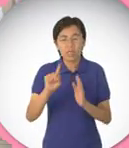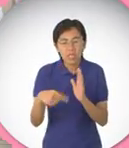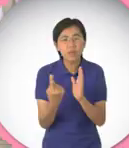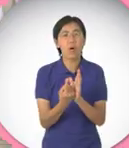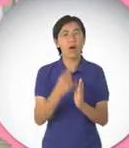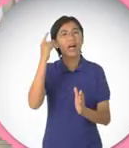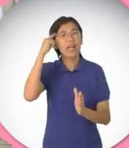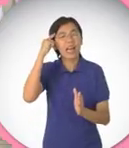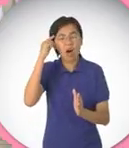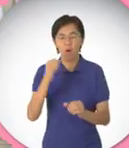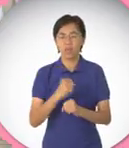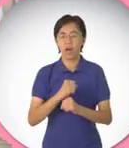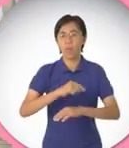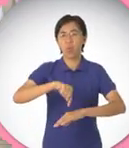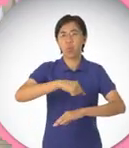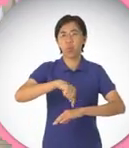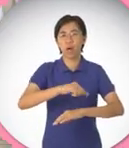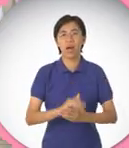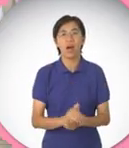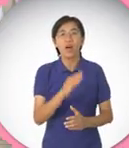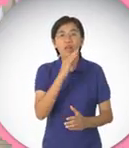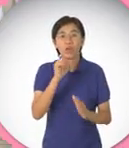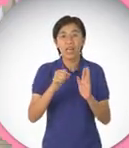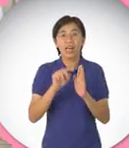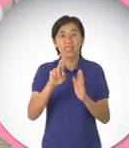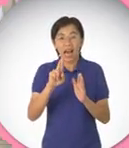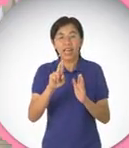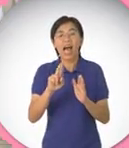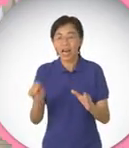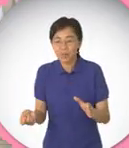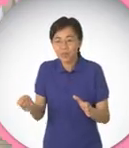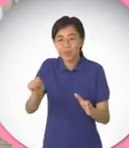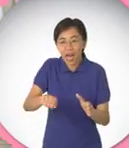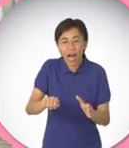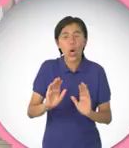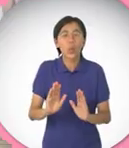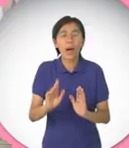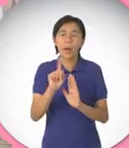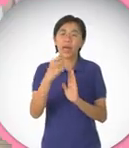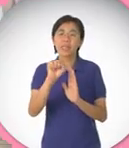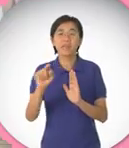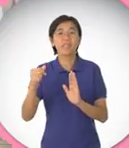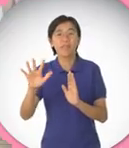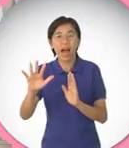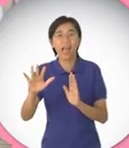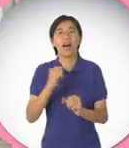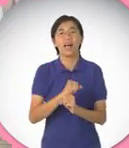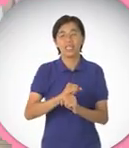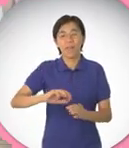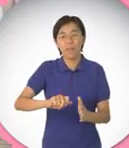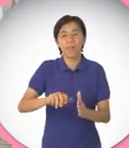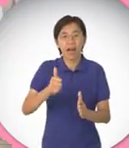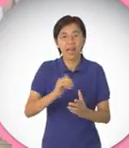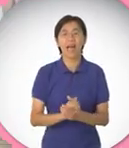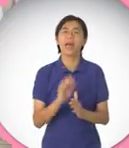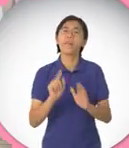ะใช้เวลาค่อนข้างนานถ้าเกิดว่าใส่สารเสริมเนี่ยเราจะแค่พักประมาณ 10-15 นาทีแล้วเราก็สามารถพรูฟทีเดียวได้เลยประมาณสัก45นาทีอ